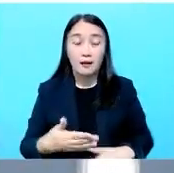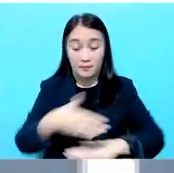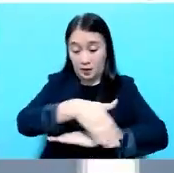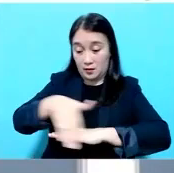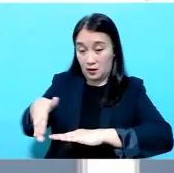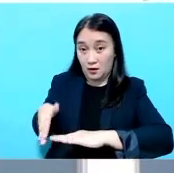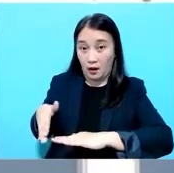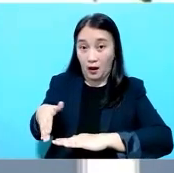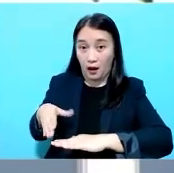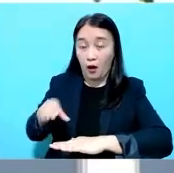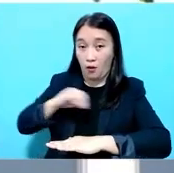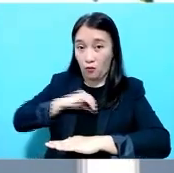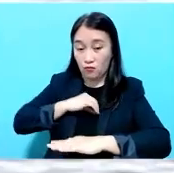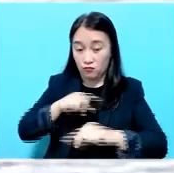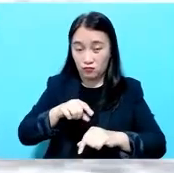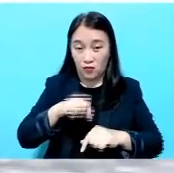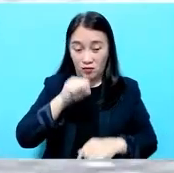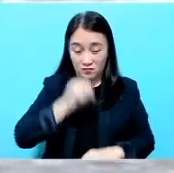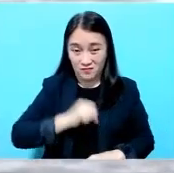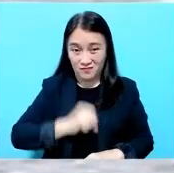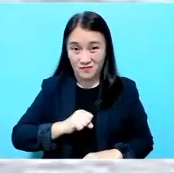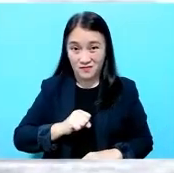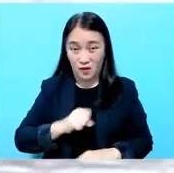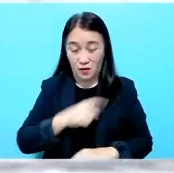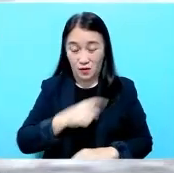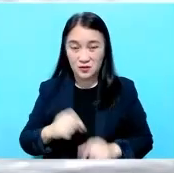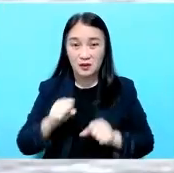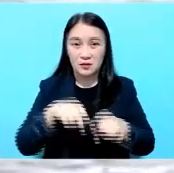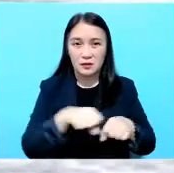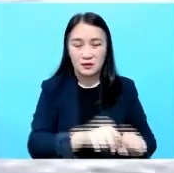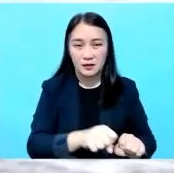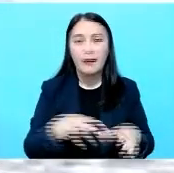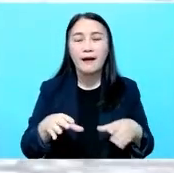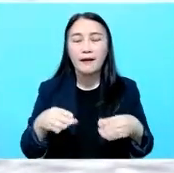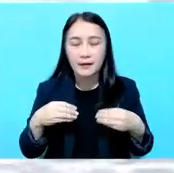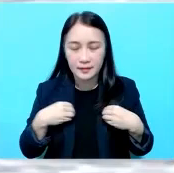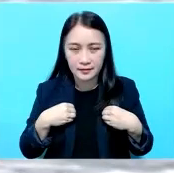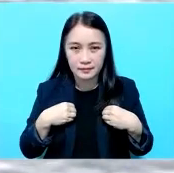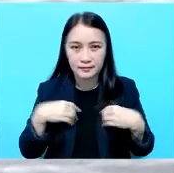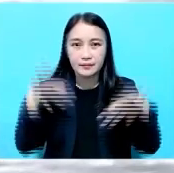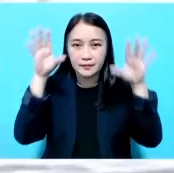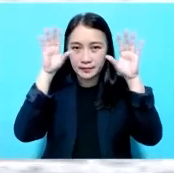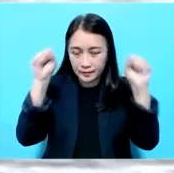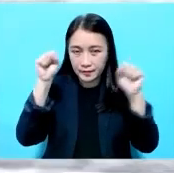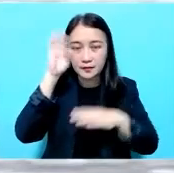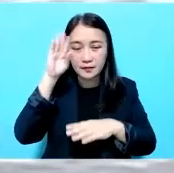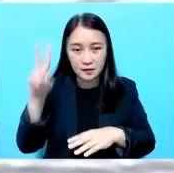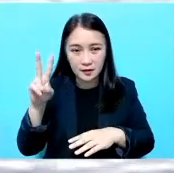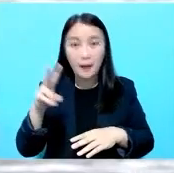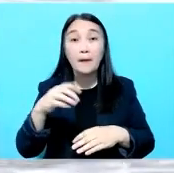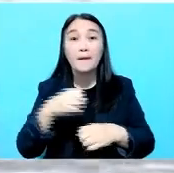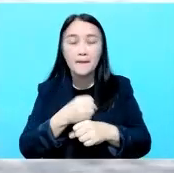Sea. Aminado si Pangulong Bongbong Marcos na maraming balakid sa pagbuo ng Code of Conduct sa South China